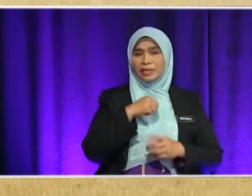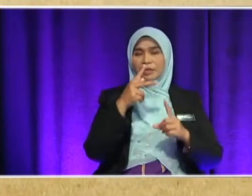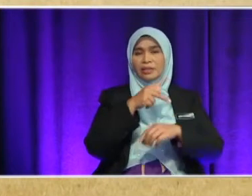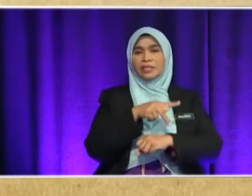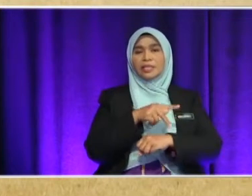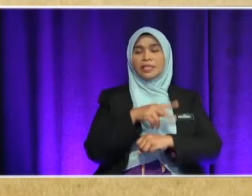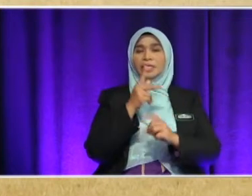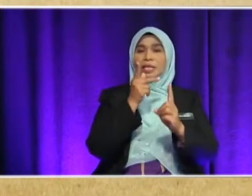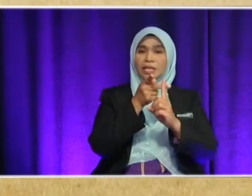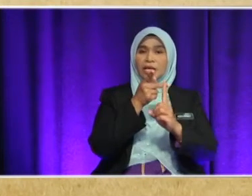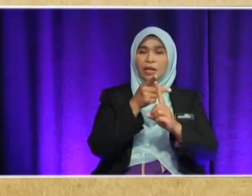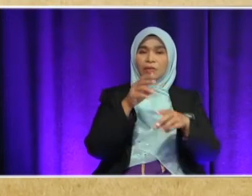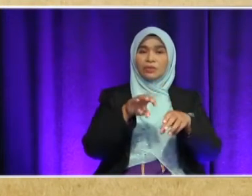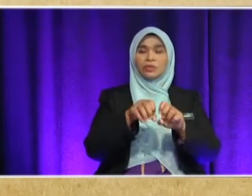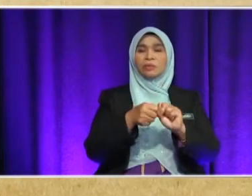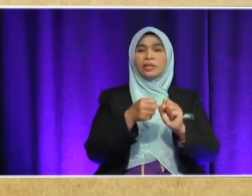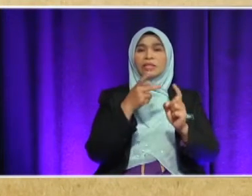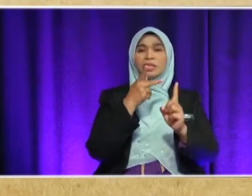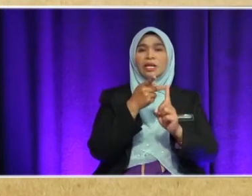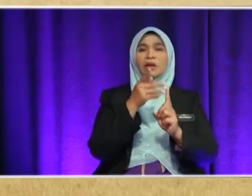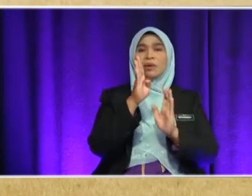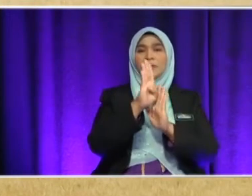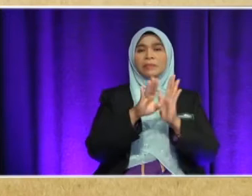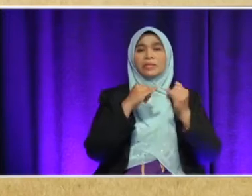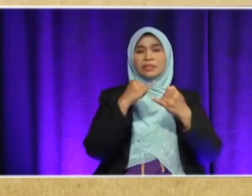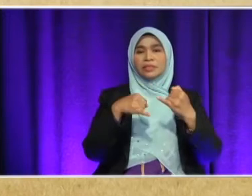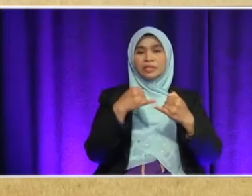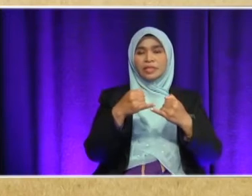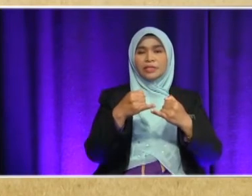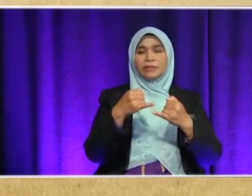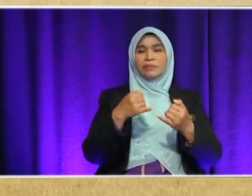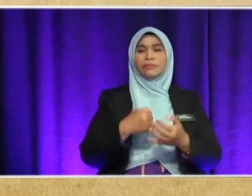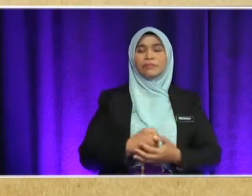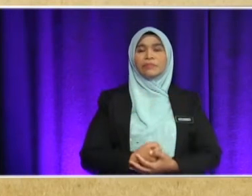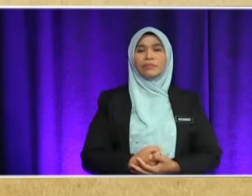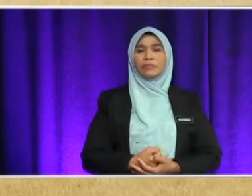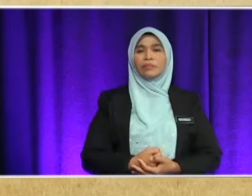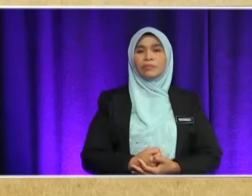supaya dakwah kita berjaya cerita bagus